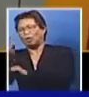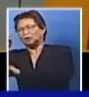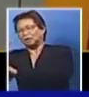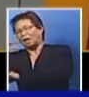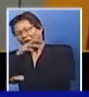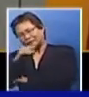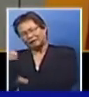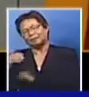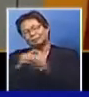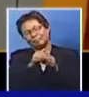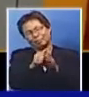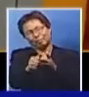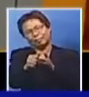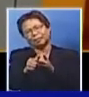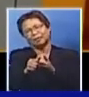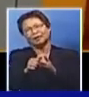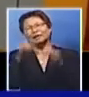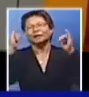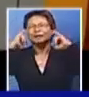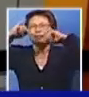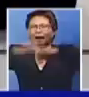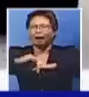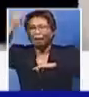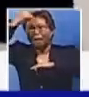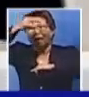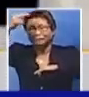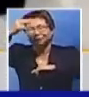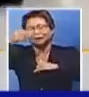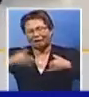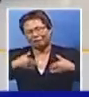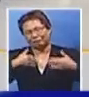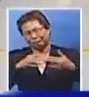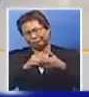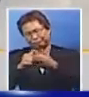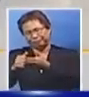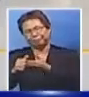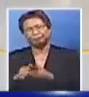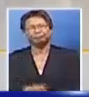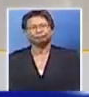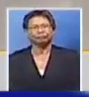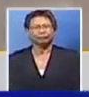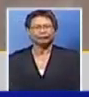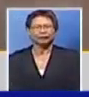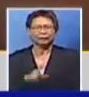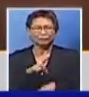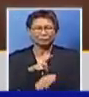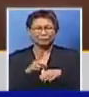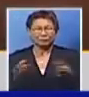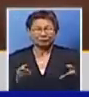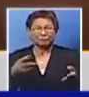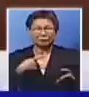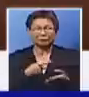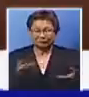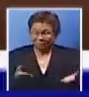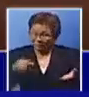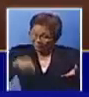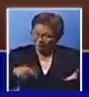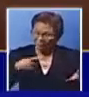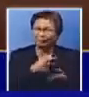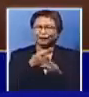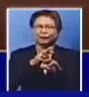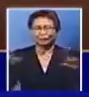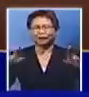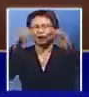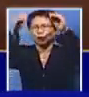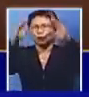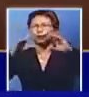selain pembimbing ibadat haji Tanah Suci, Pihtas. So So di sini juga kita ada menyediakan guru